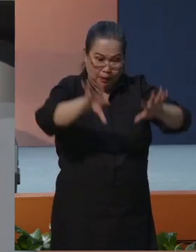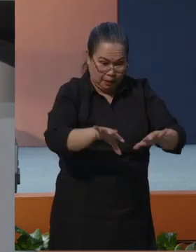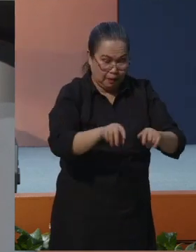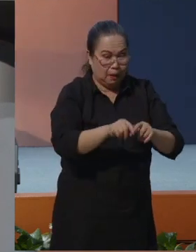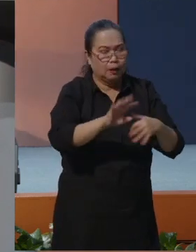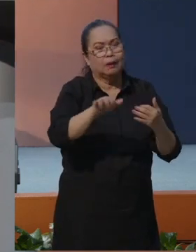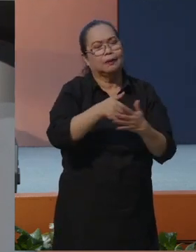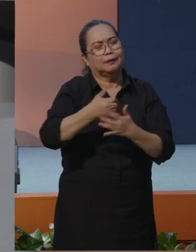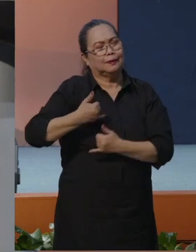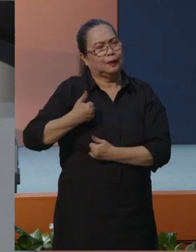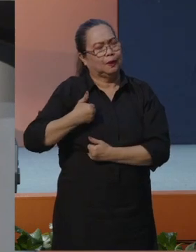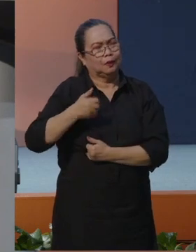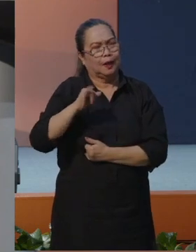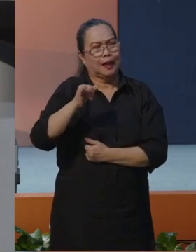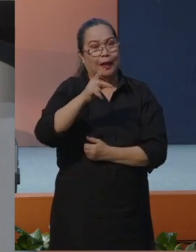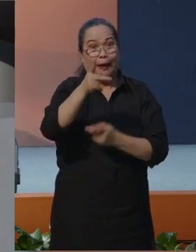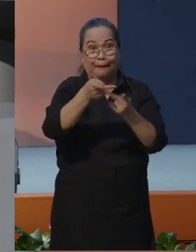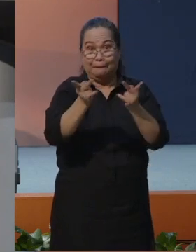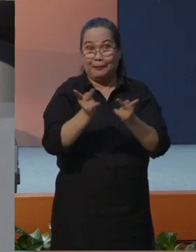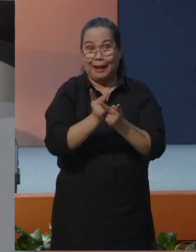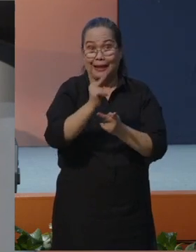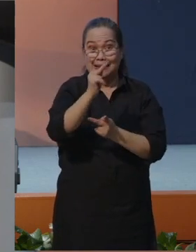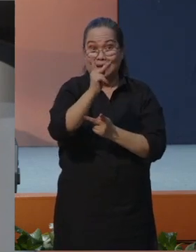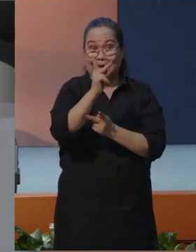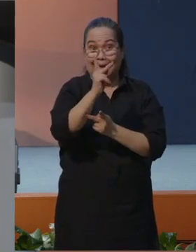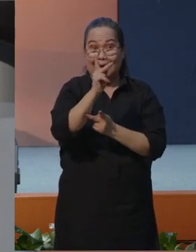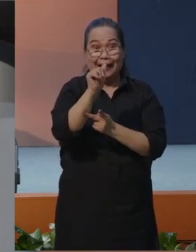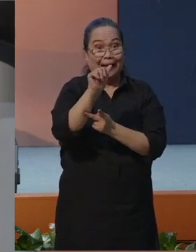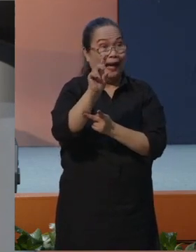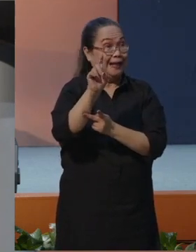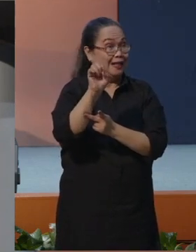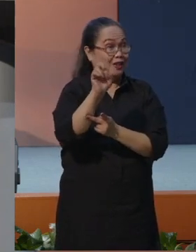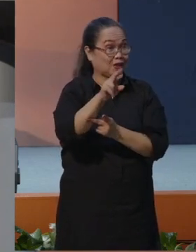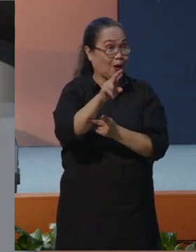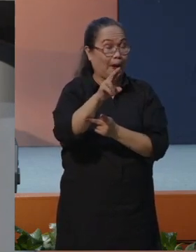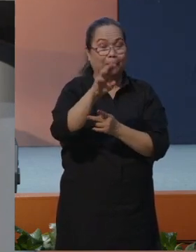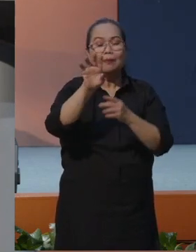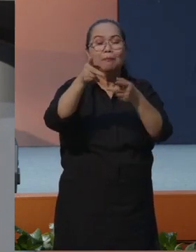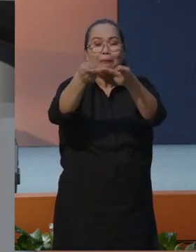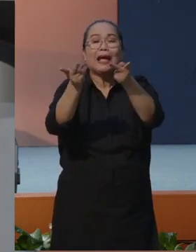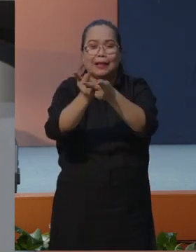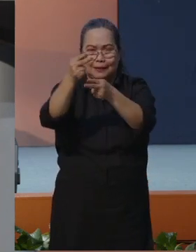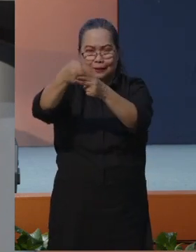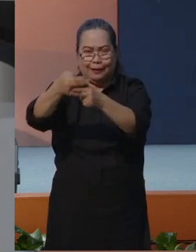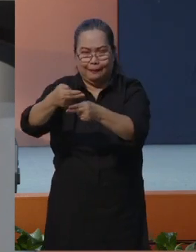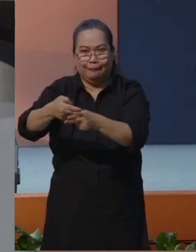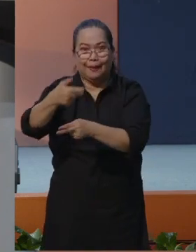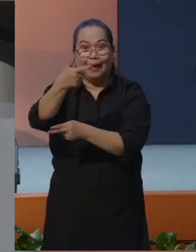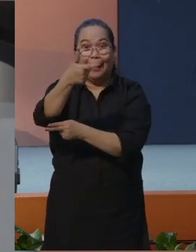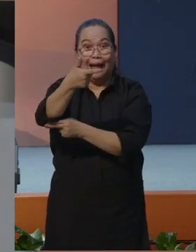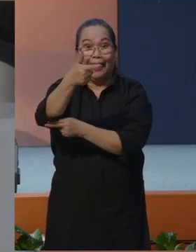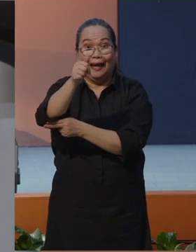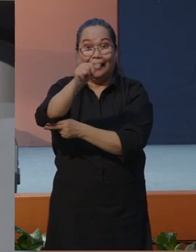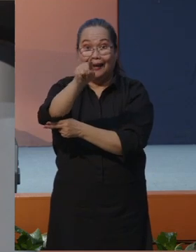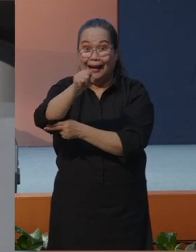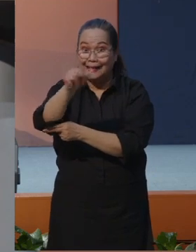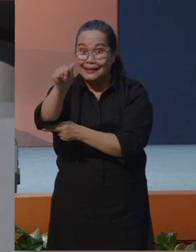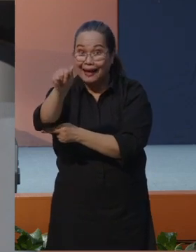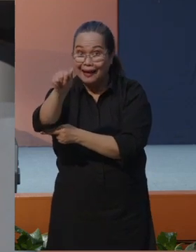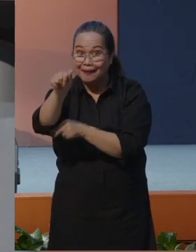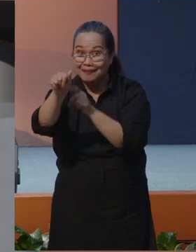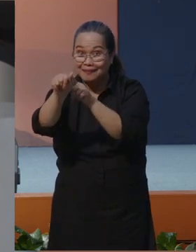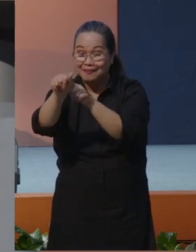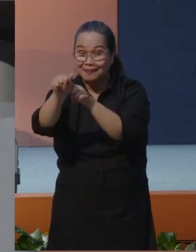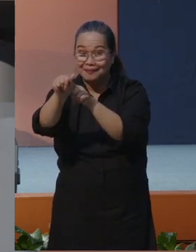struck them from Kadesh Barnea, nasa south po yan, as far as Gaza. Yung Gaza po na binabanggit dito,